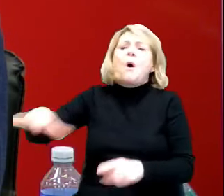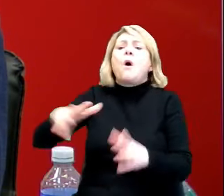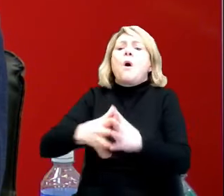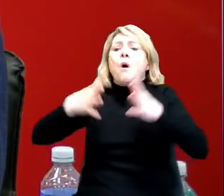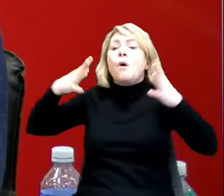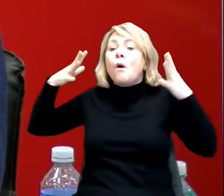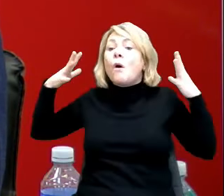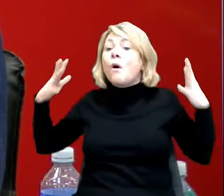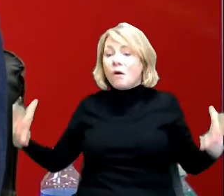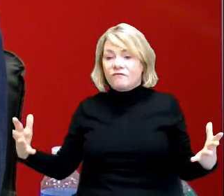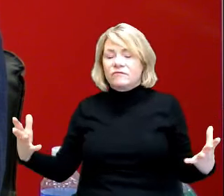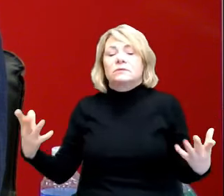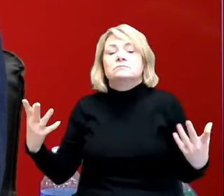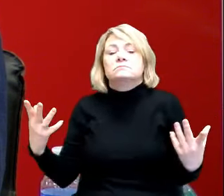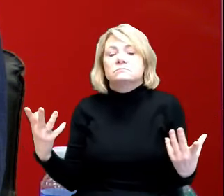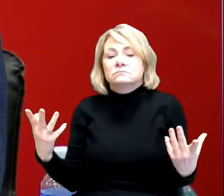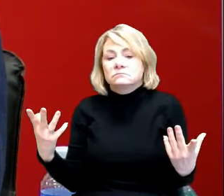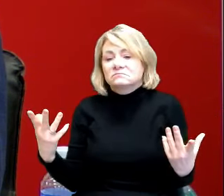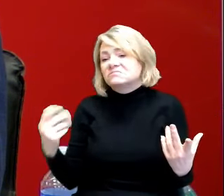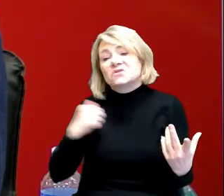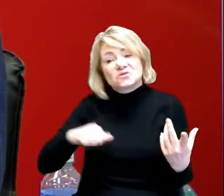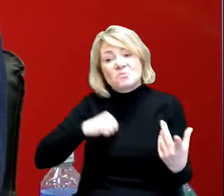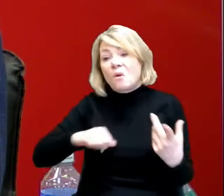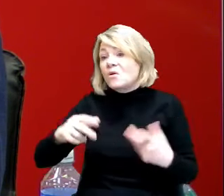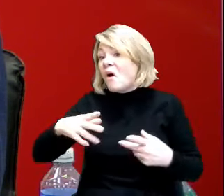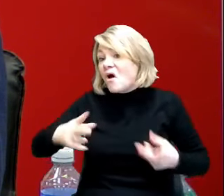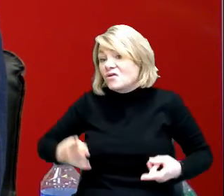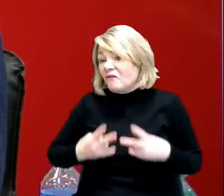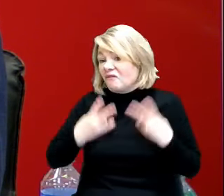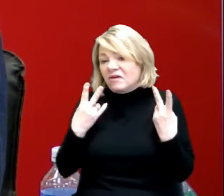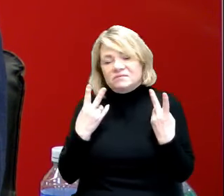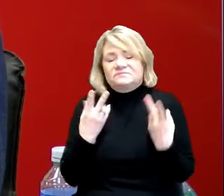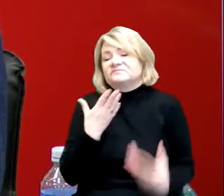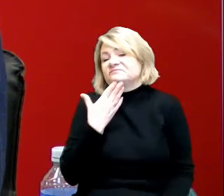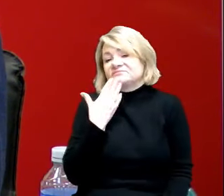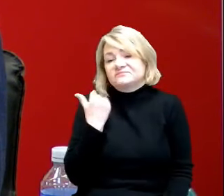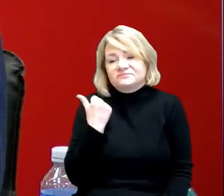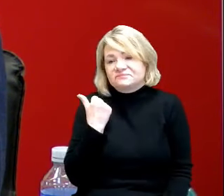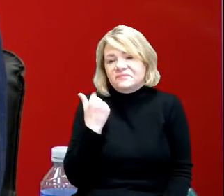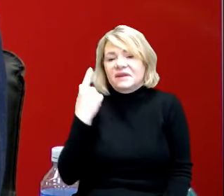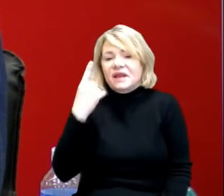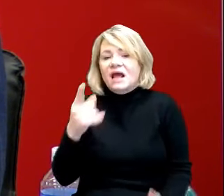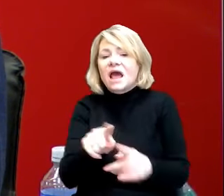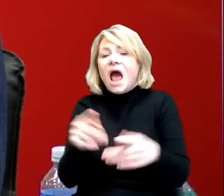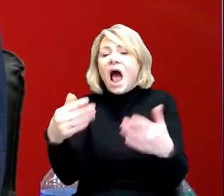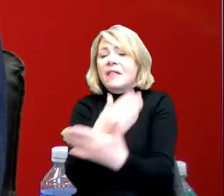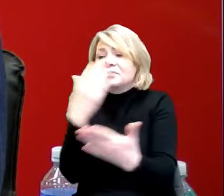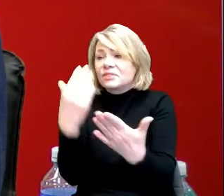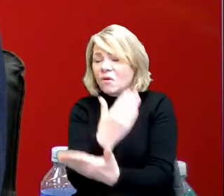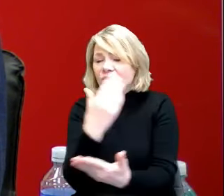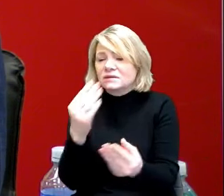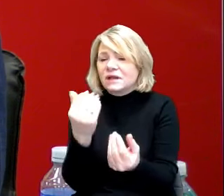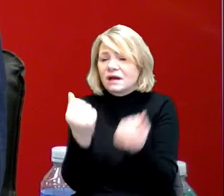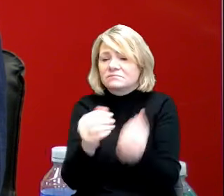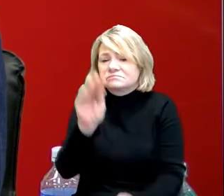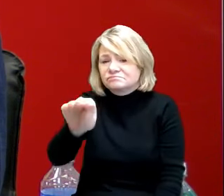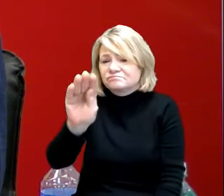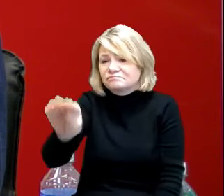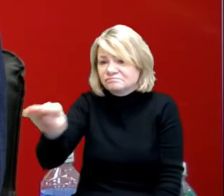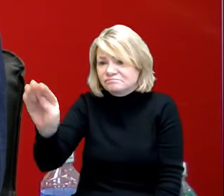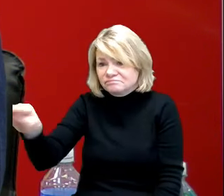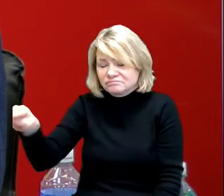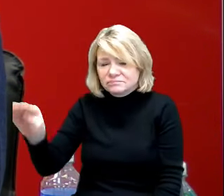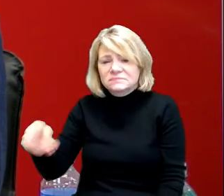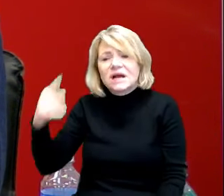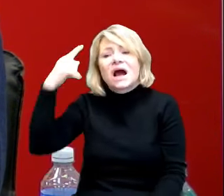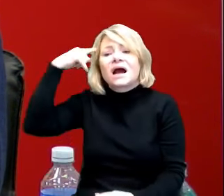pasitenkinimo žmonėms neteikia todėl kad tada į atnaujintą kiemą ir parkavimą visą infrastruktūra suvažiuoja iš